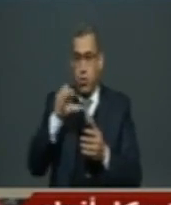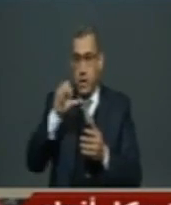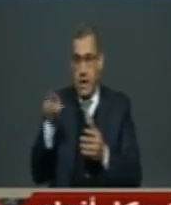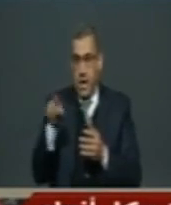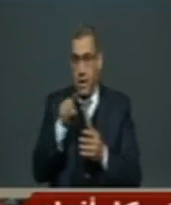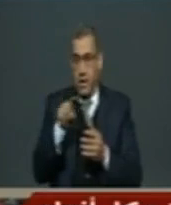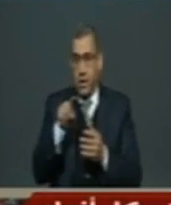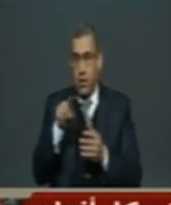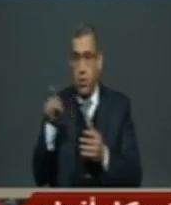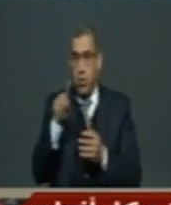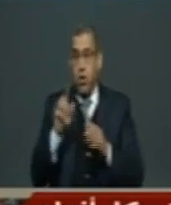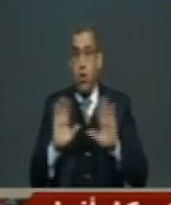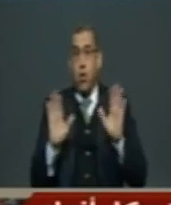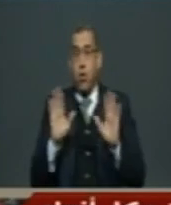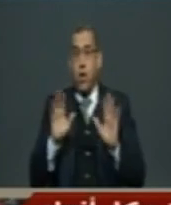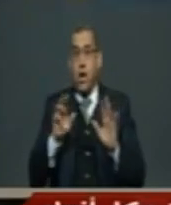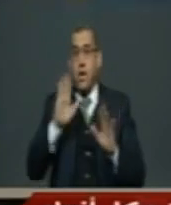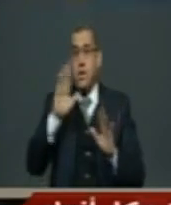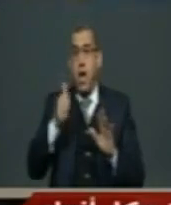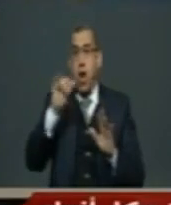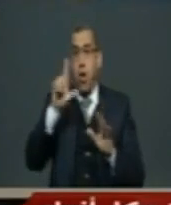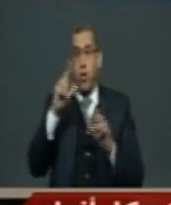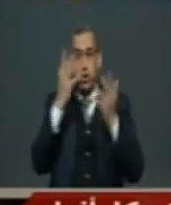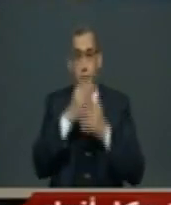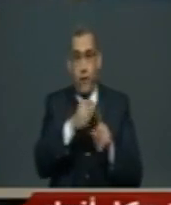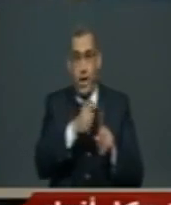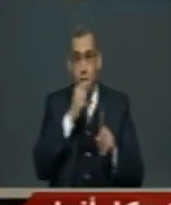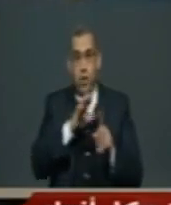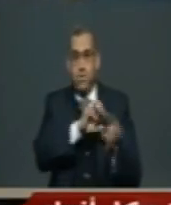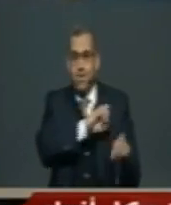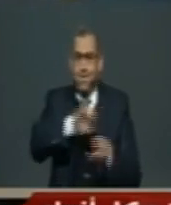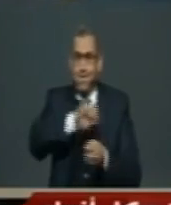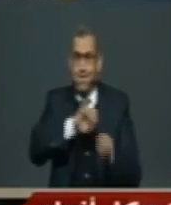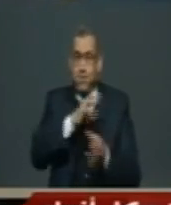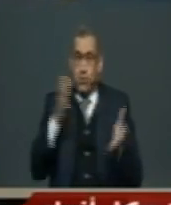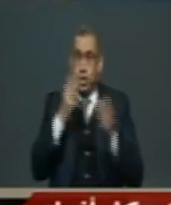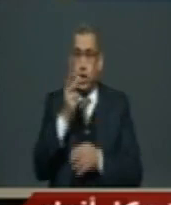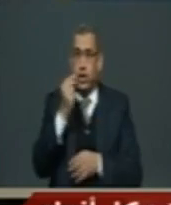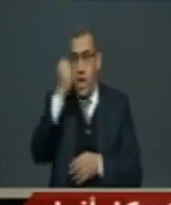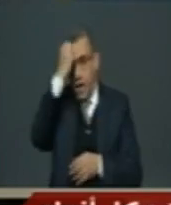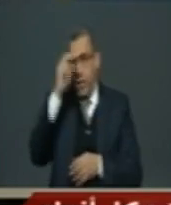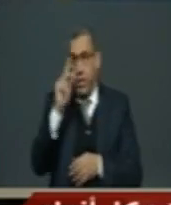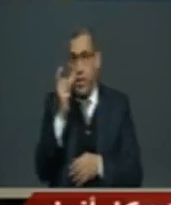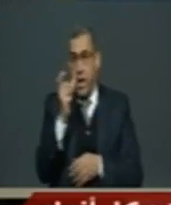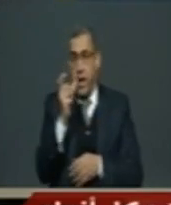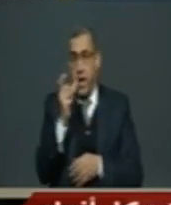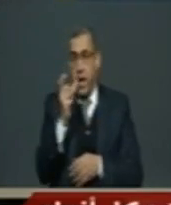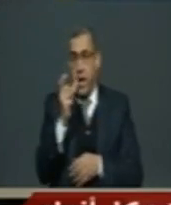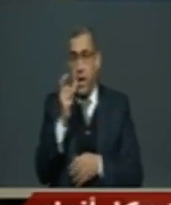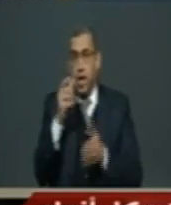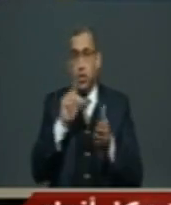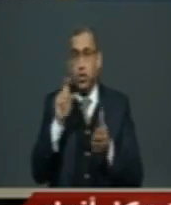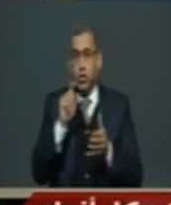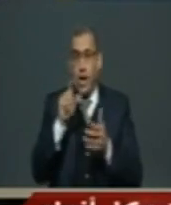لولا وجود سايلو فودز والضخ الكبير اللي تم اكتر من 20,000 طن في الاشهر اللي